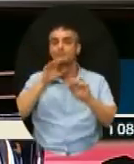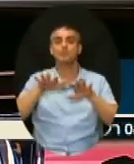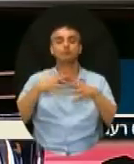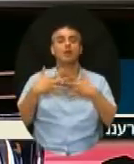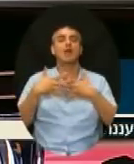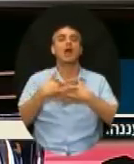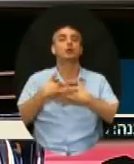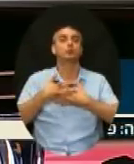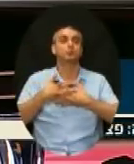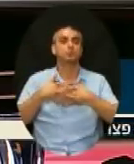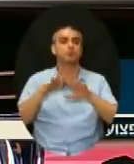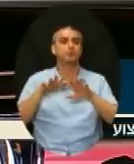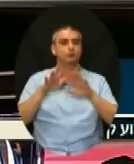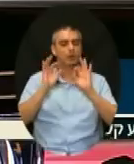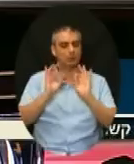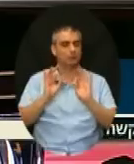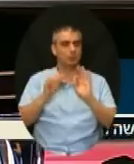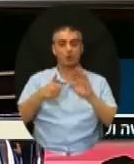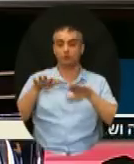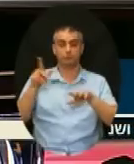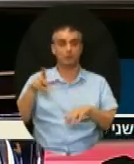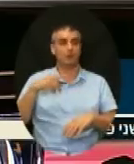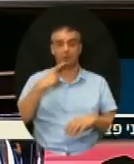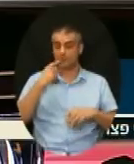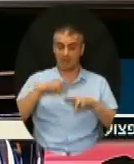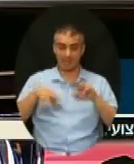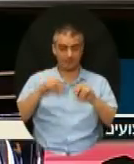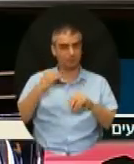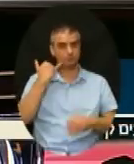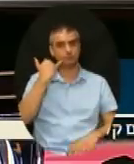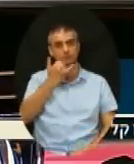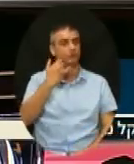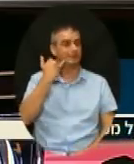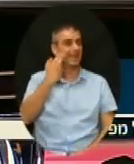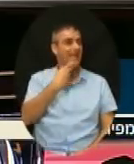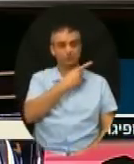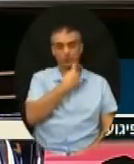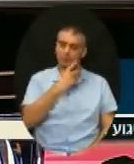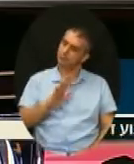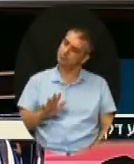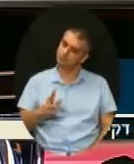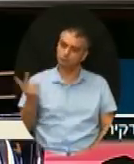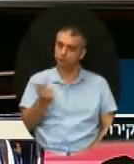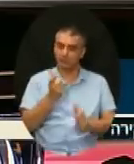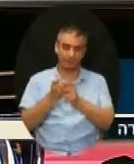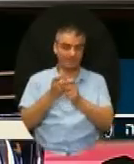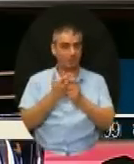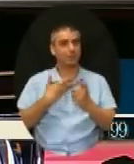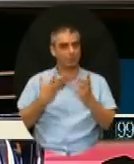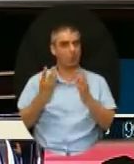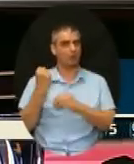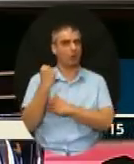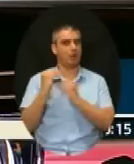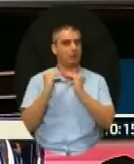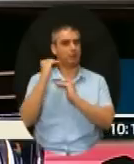אחדות, על ממשלה פריטטית, היה ראש הממשלה יום אחר הבחירות מתקשר לבוז'י ואומר לו, תשמע, שתי המפלגות קיבלו הרבה מאוד